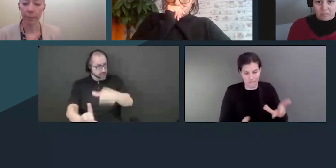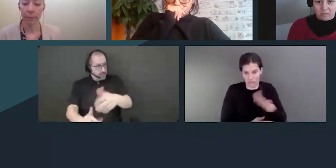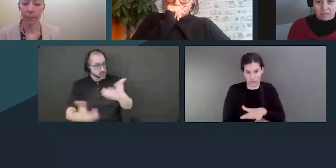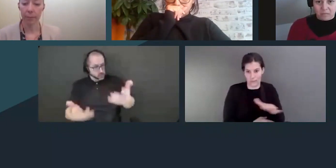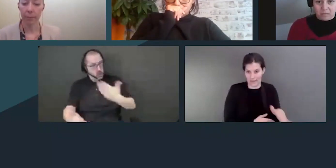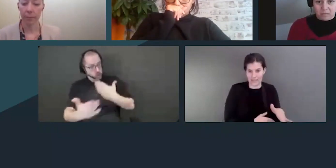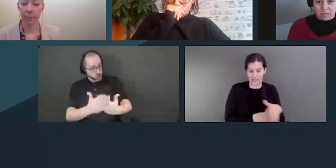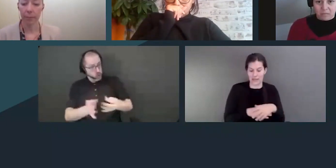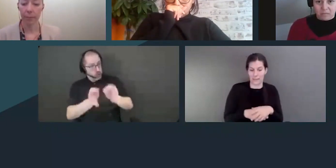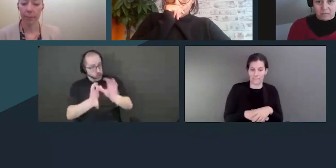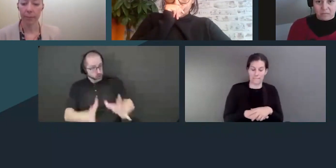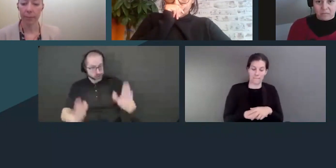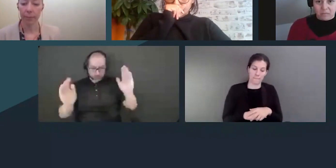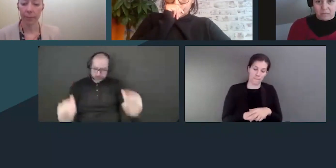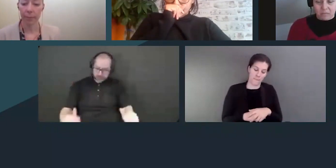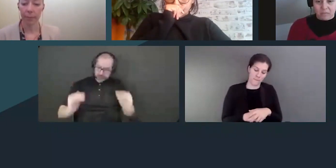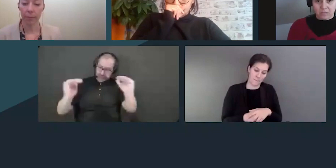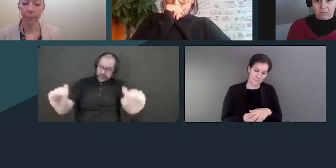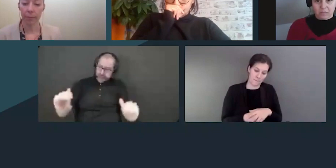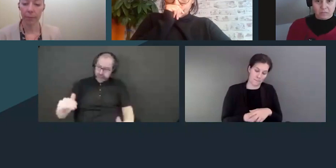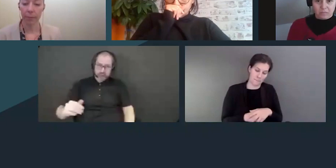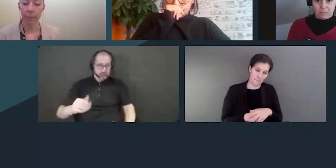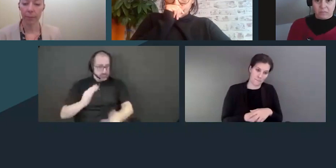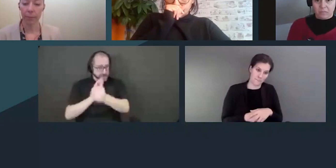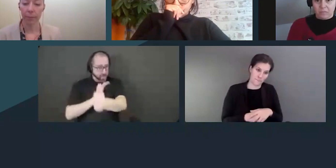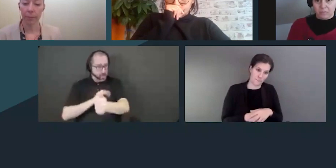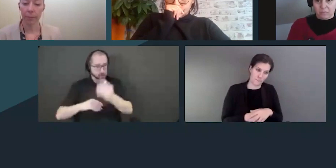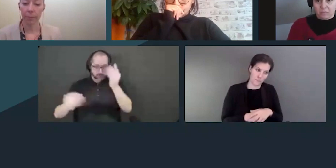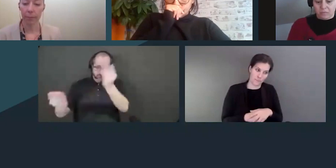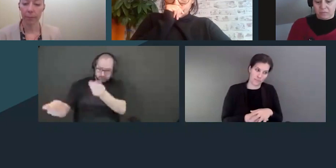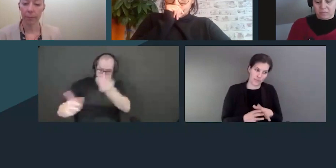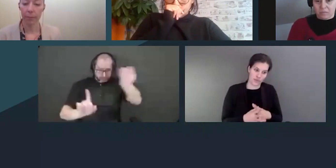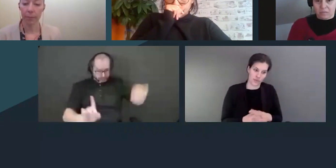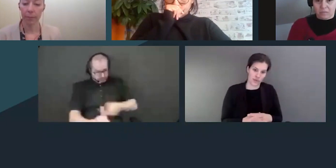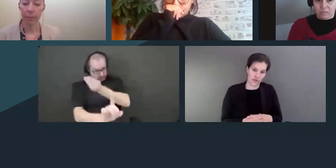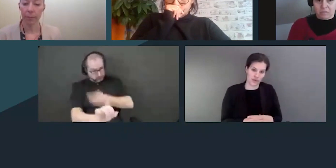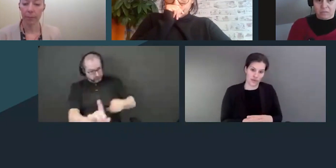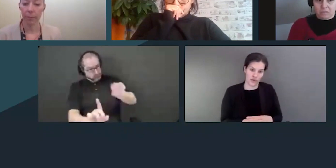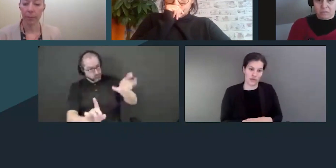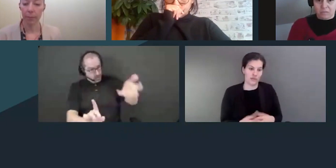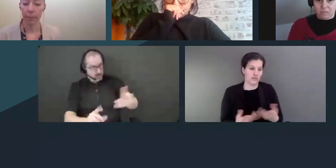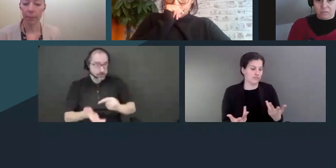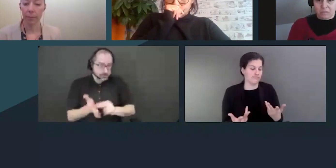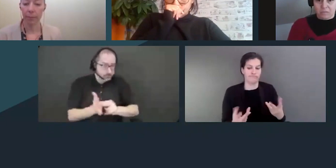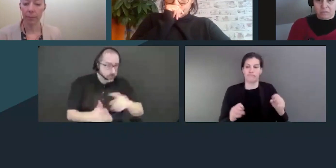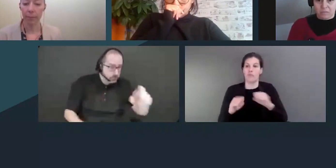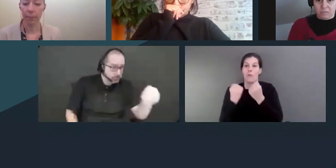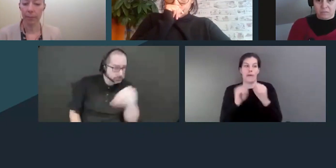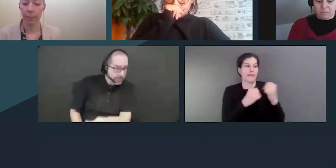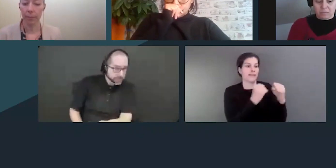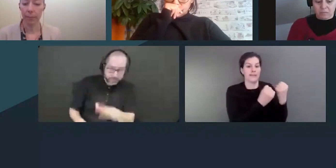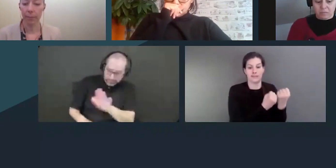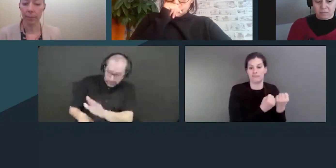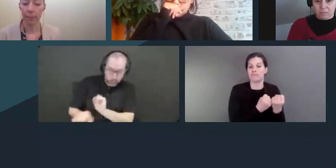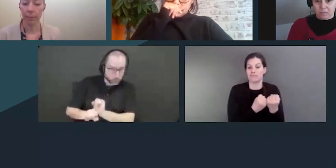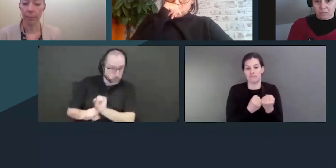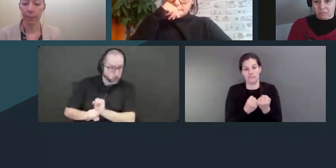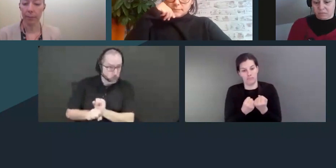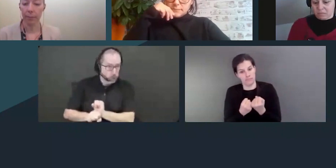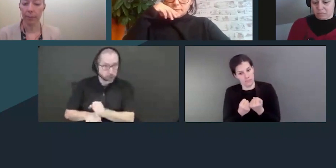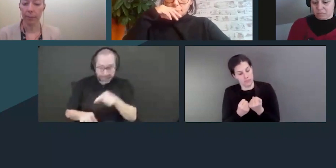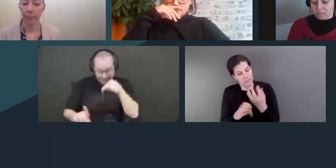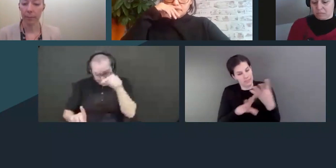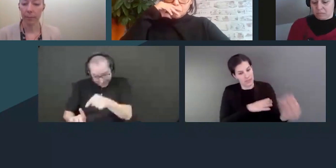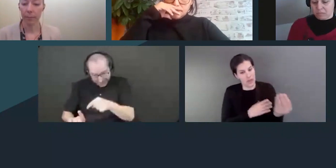avec ce qu'on a. C'est comme ça ce qui se passe. Et maintenant, c'est l'agence qui est en train de gérer cela pour ce qui est des services d'interprétation. La Nouvelle-Écosse